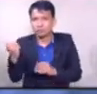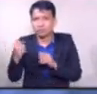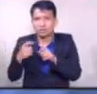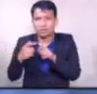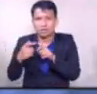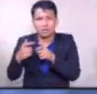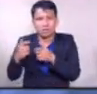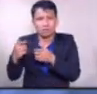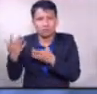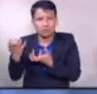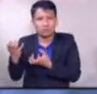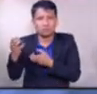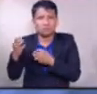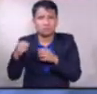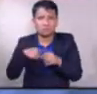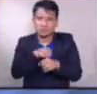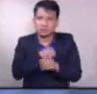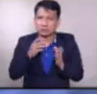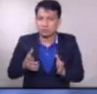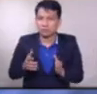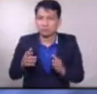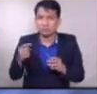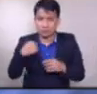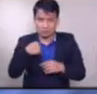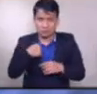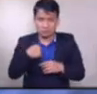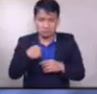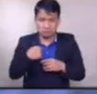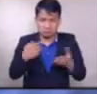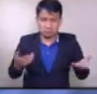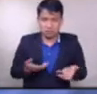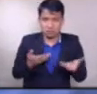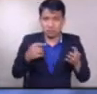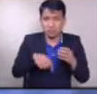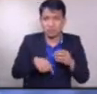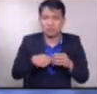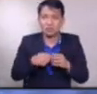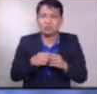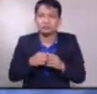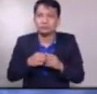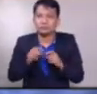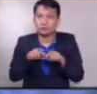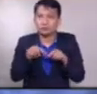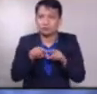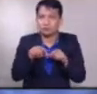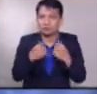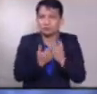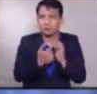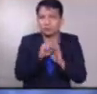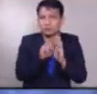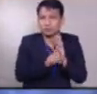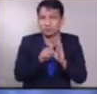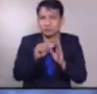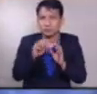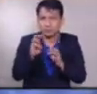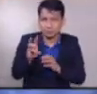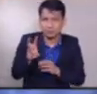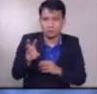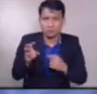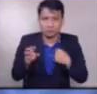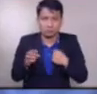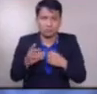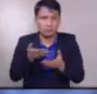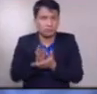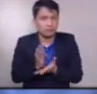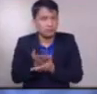Lucy. Dito po sa amin sa Indigenous People, meron kaming Section 16 ng Republic Act 8371. Ang sabi doon, right